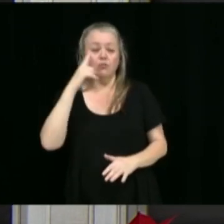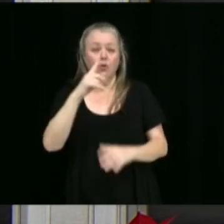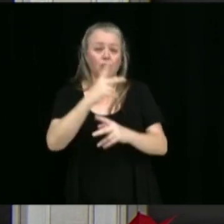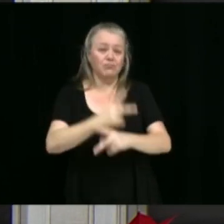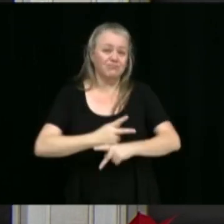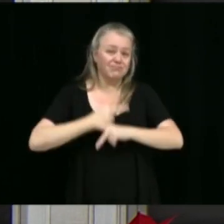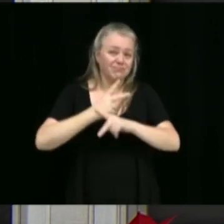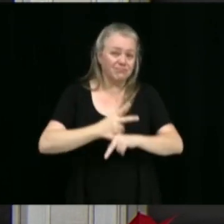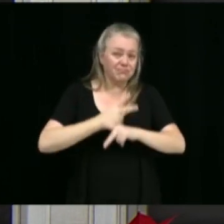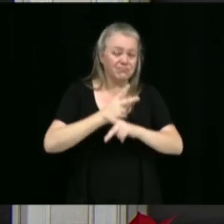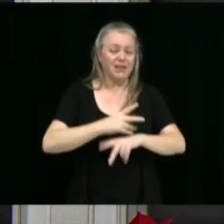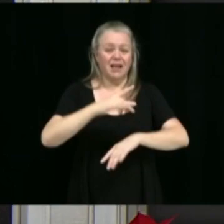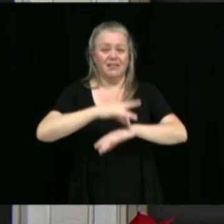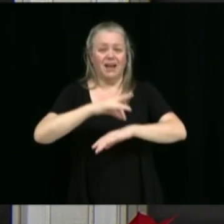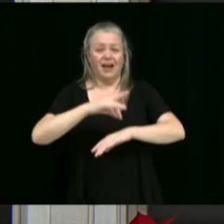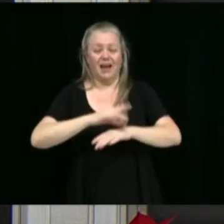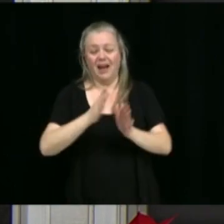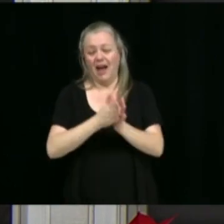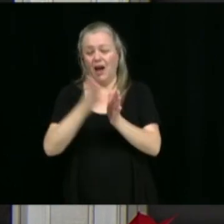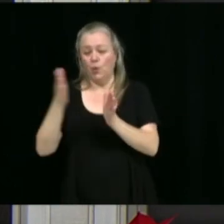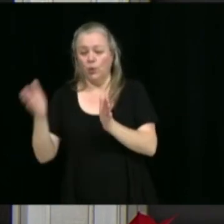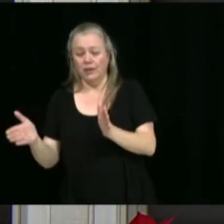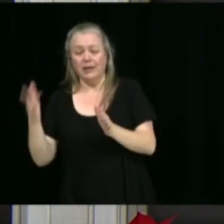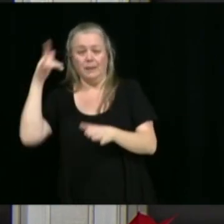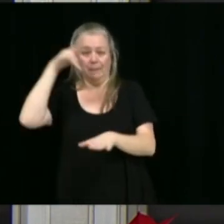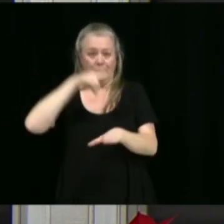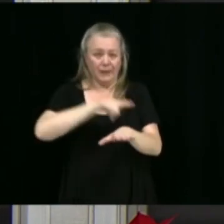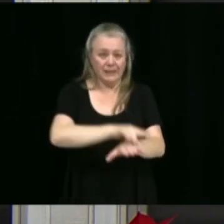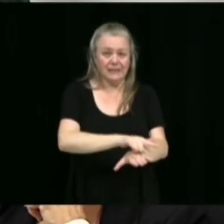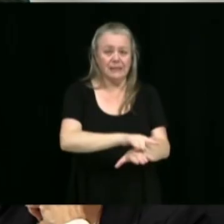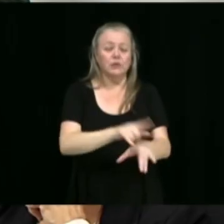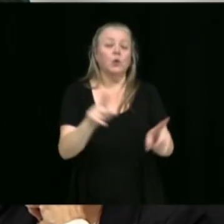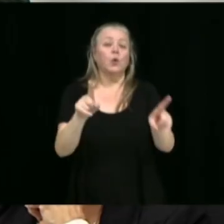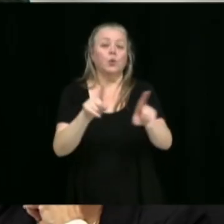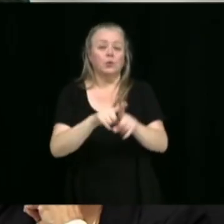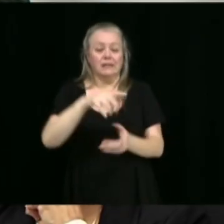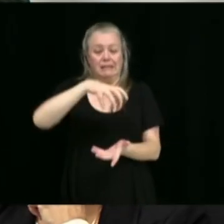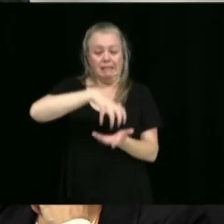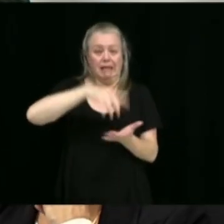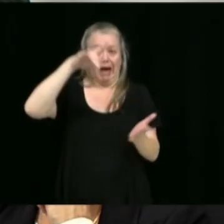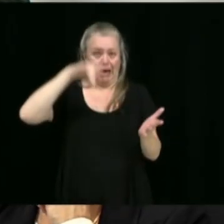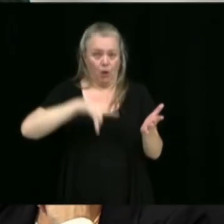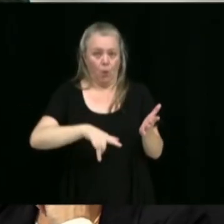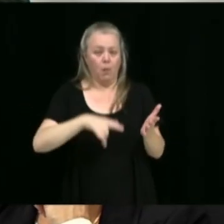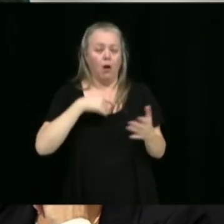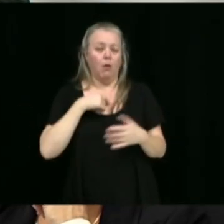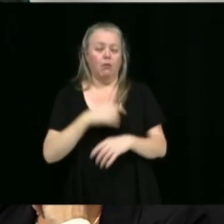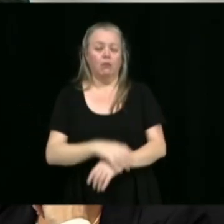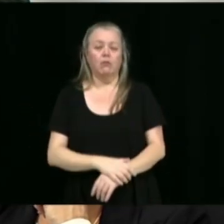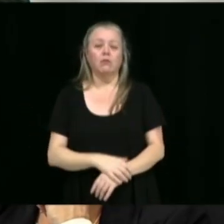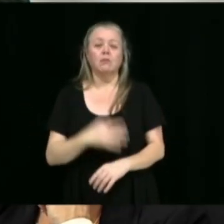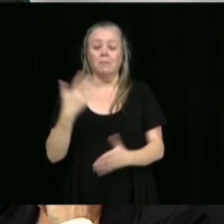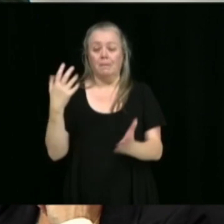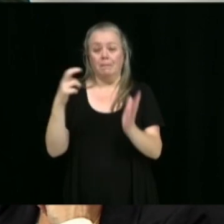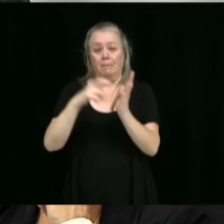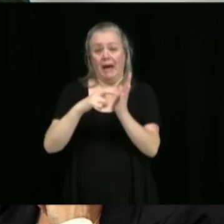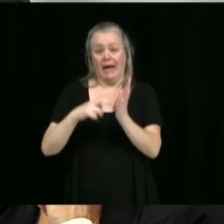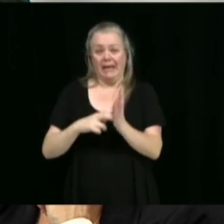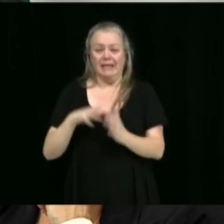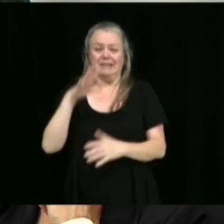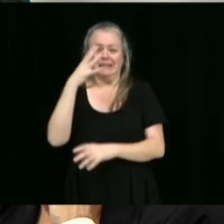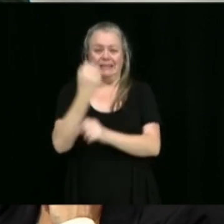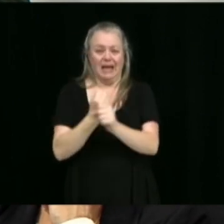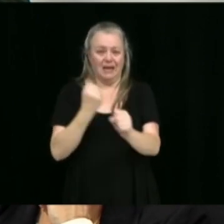la piste et les installations de l'aéroport régional André-Fortin. Il s'agit d'un bail d'une durée de 5 ans à compter du 1er